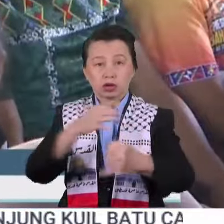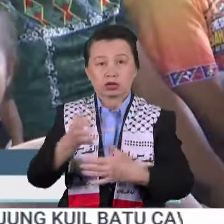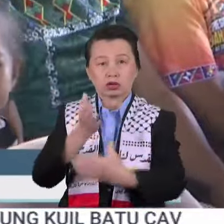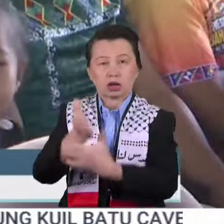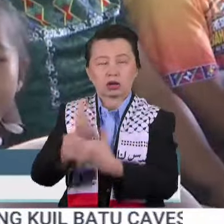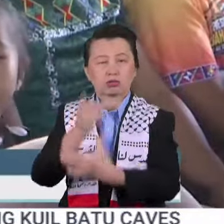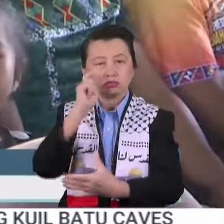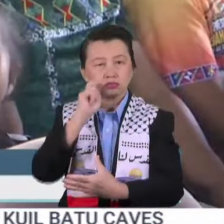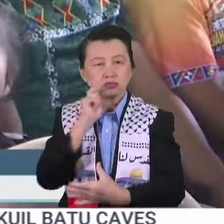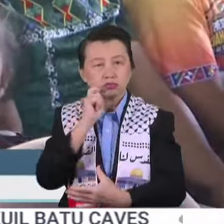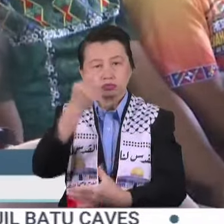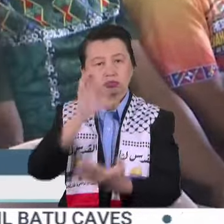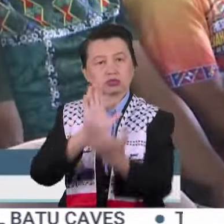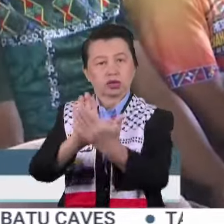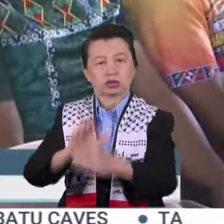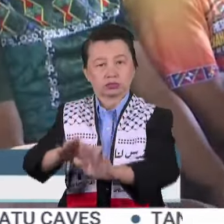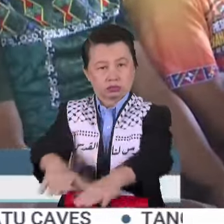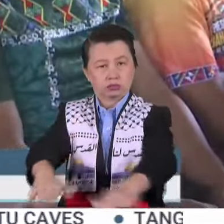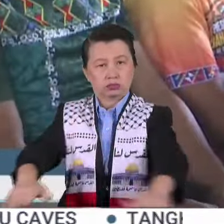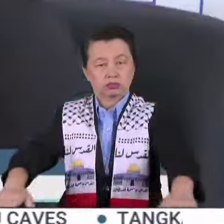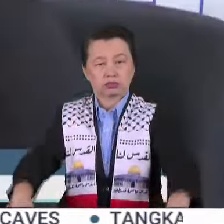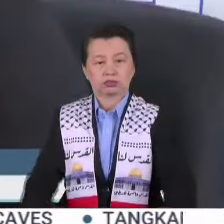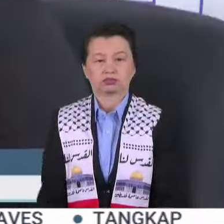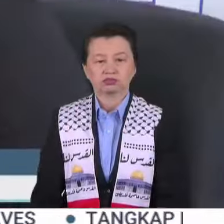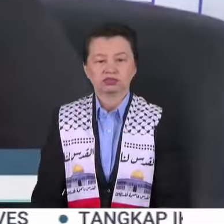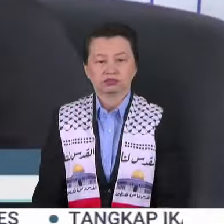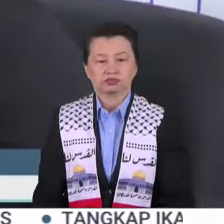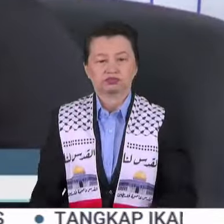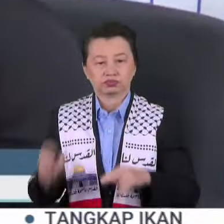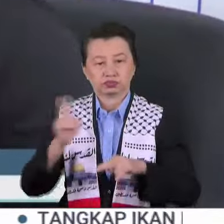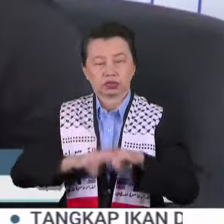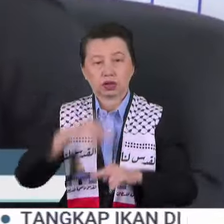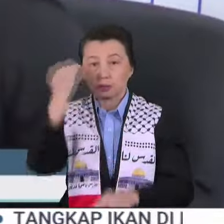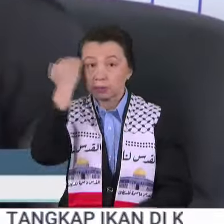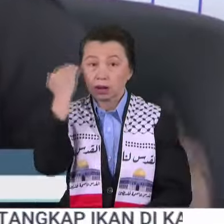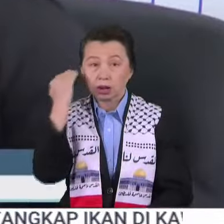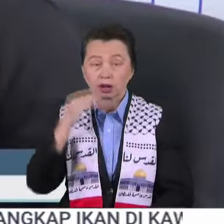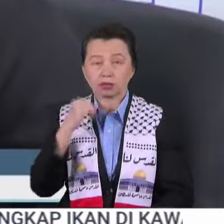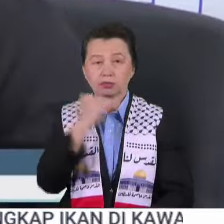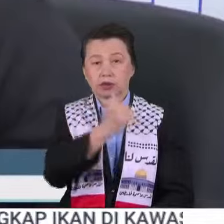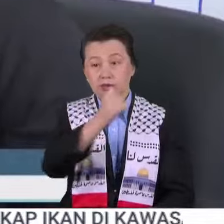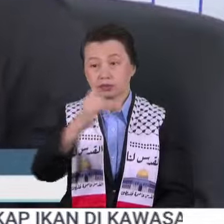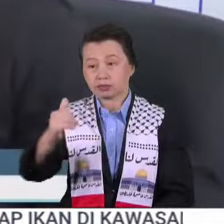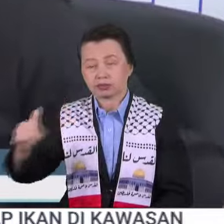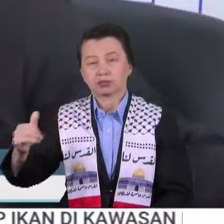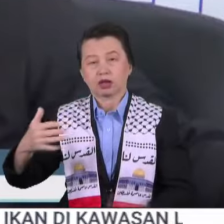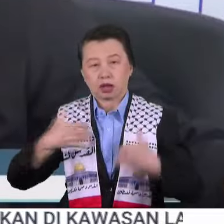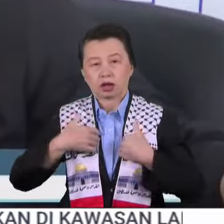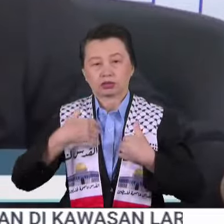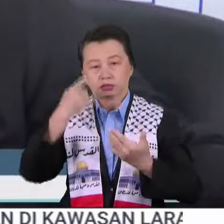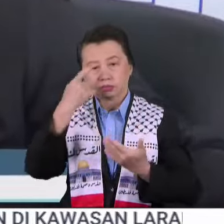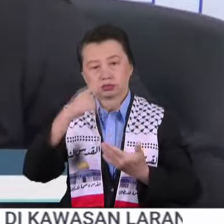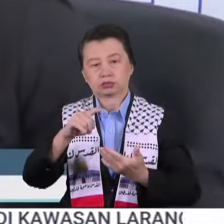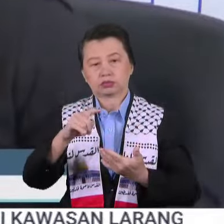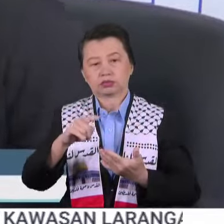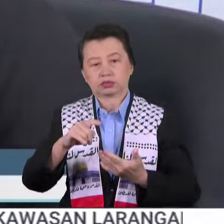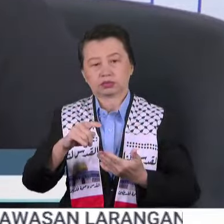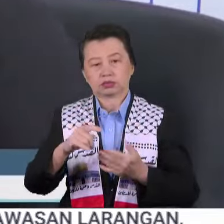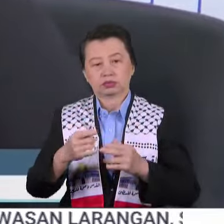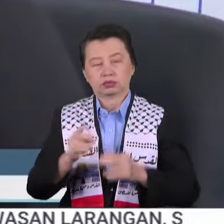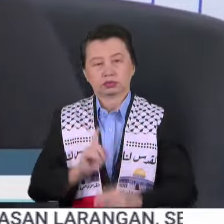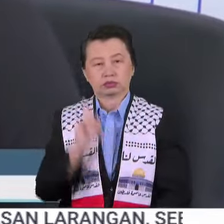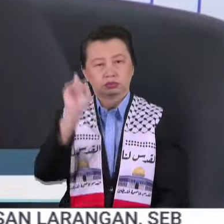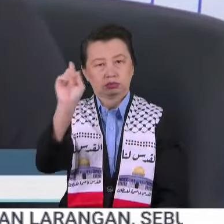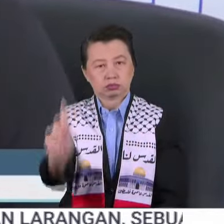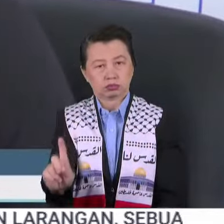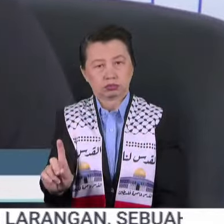gangguan seksual terhadap kanak-kanak. Penambahan daripada mahkamah bergerak yang dah lama wujud ialah